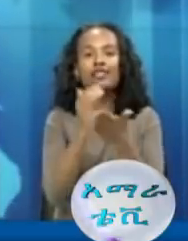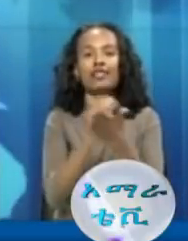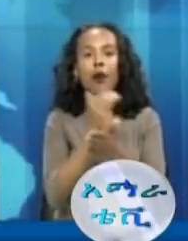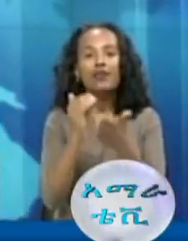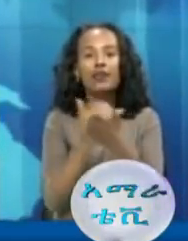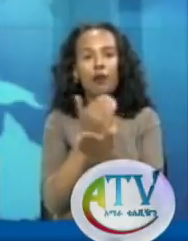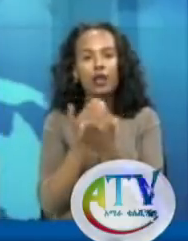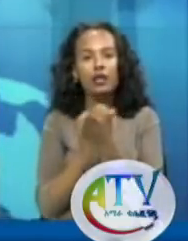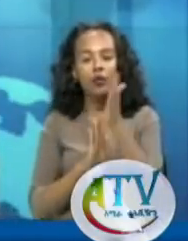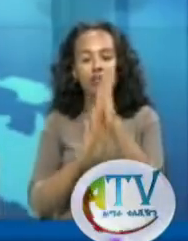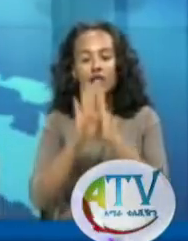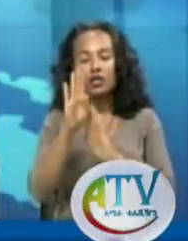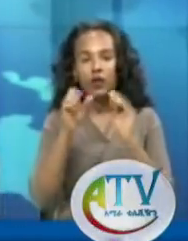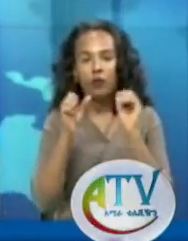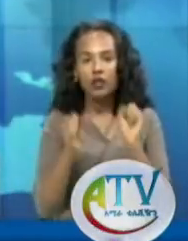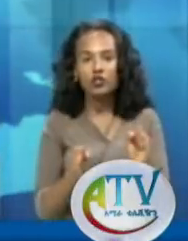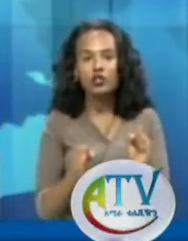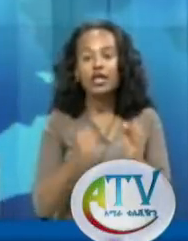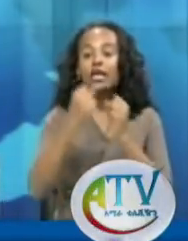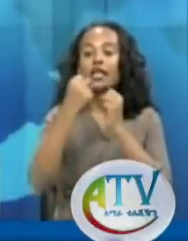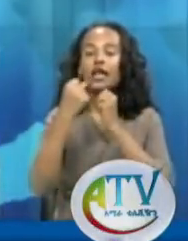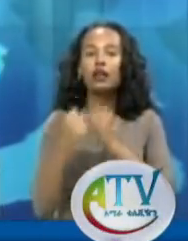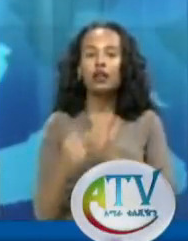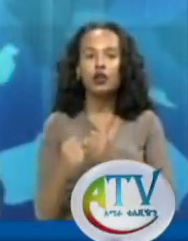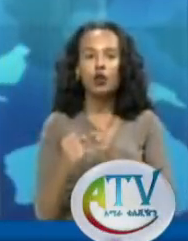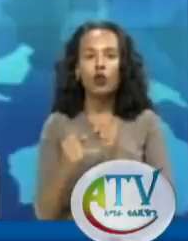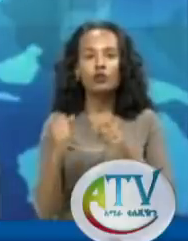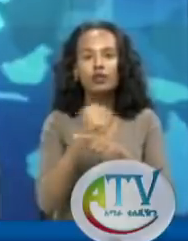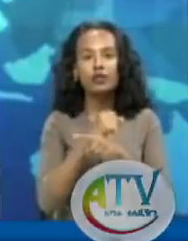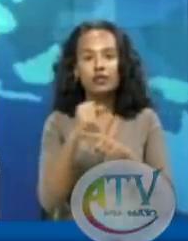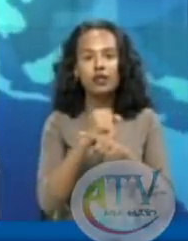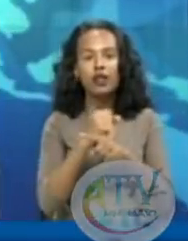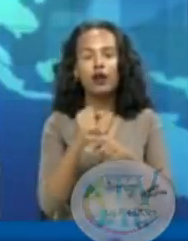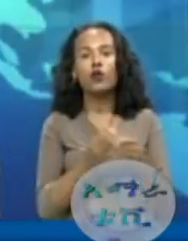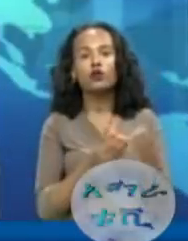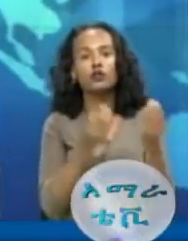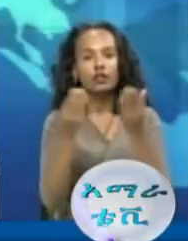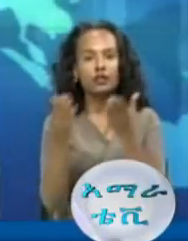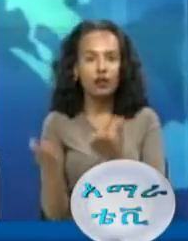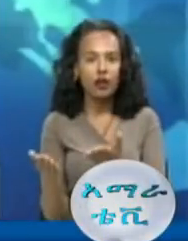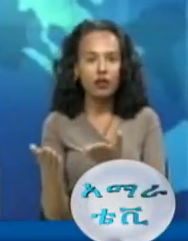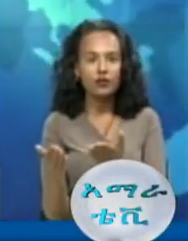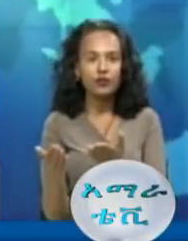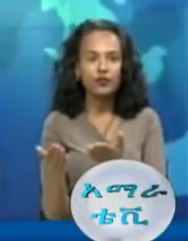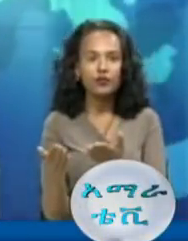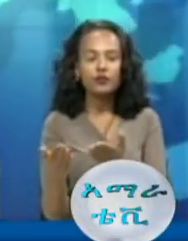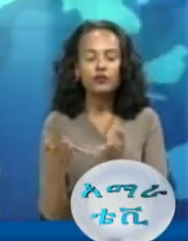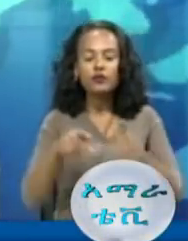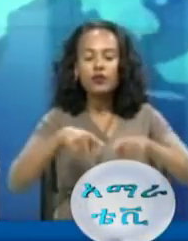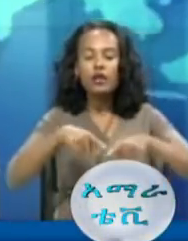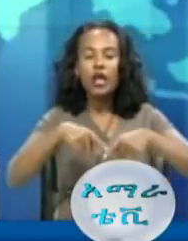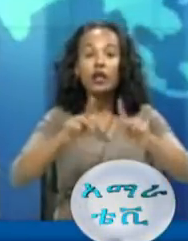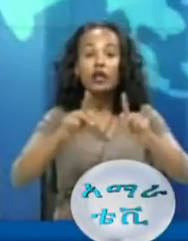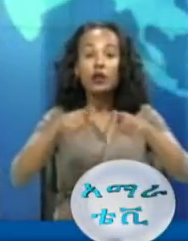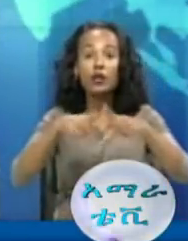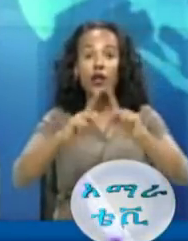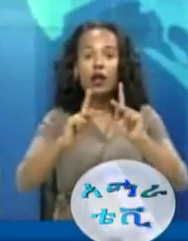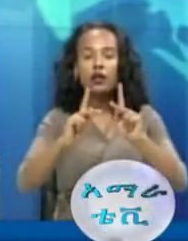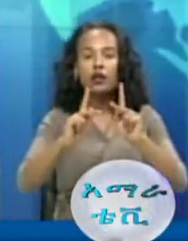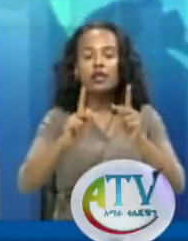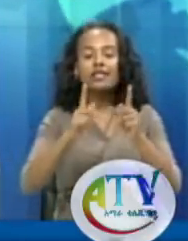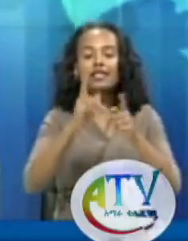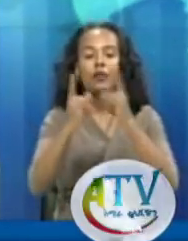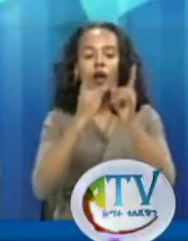ለማሳደግ የሚያስችል የክህሎት ስልጠናዎች ይሰጣሉ። ግብርናን